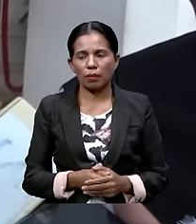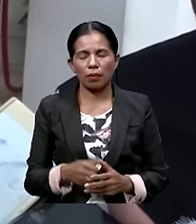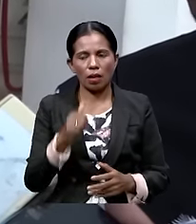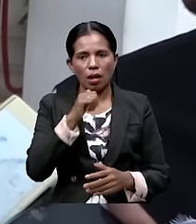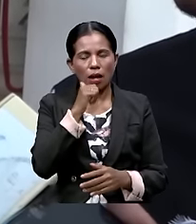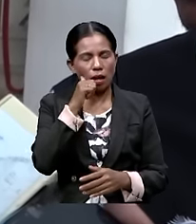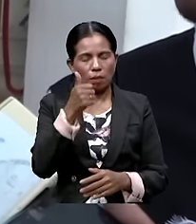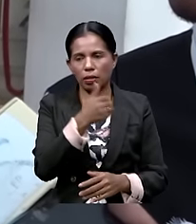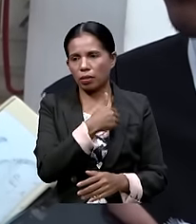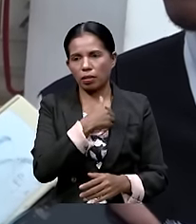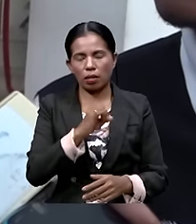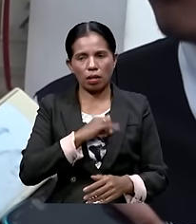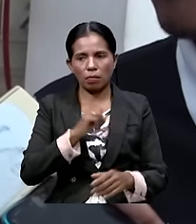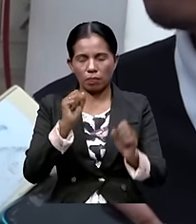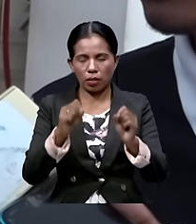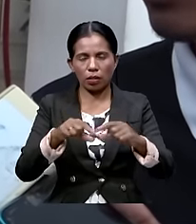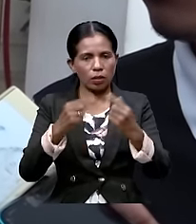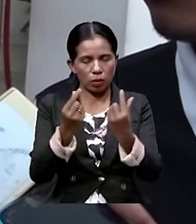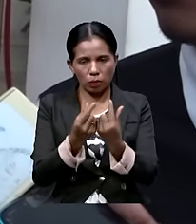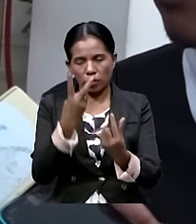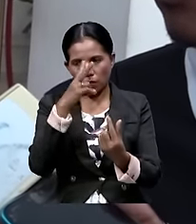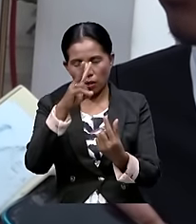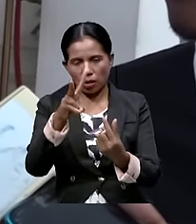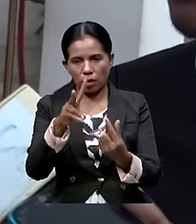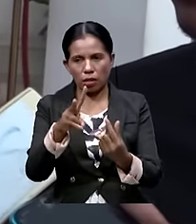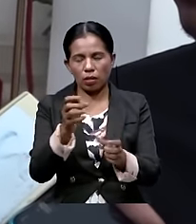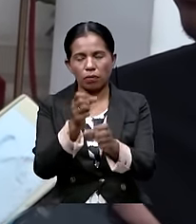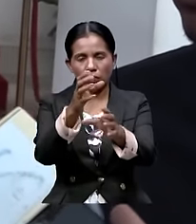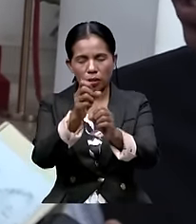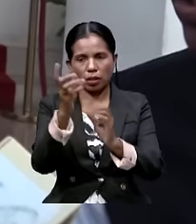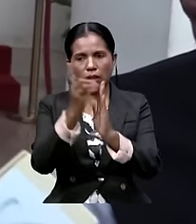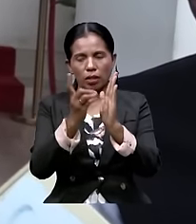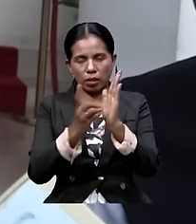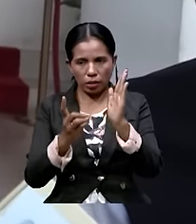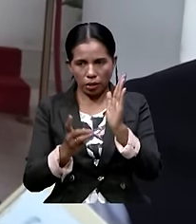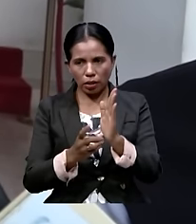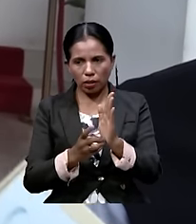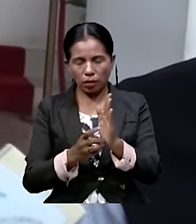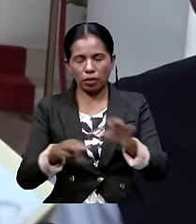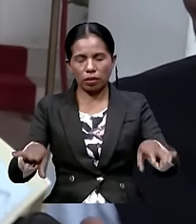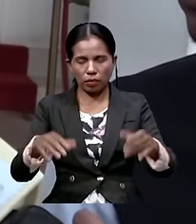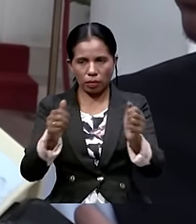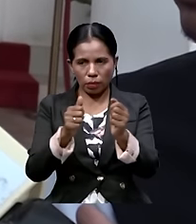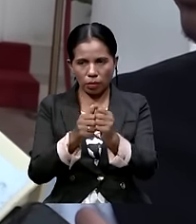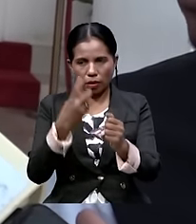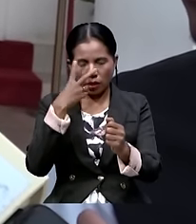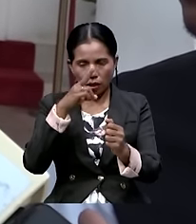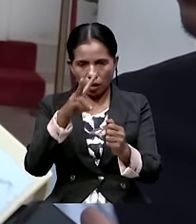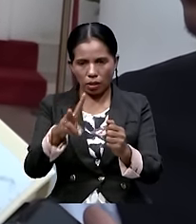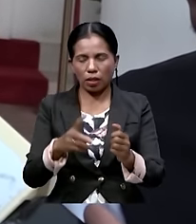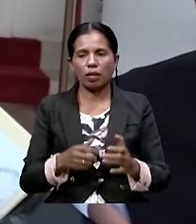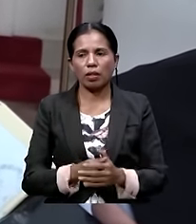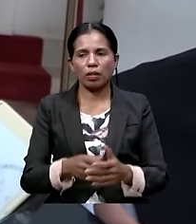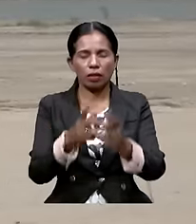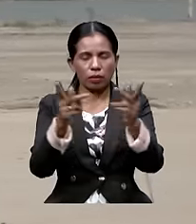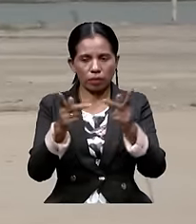Sedap, sedap, sedap, batung, abang. Saya kipas sih, saya tumba halo hela. Koordinasi yang kerai, kares